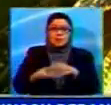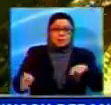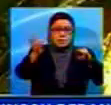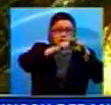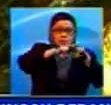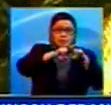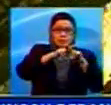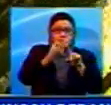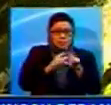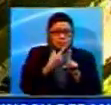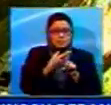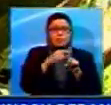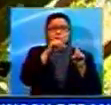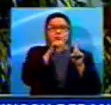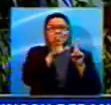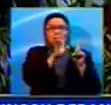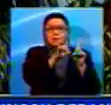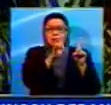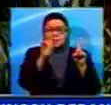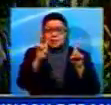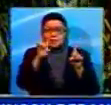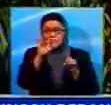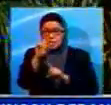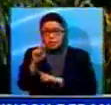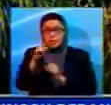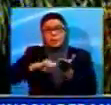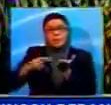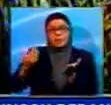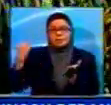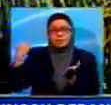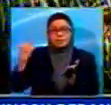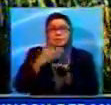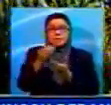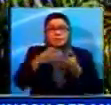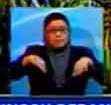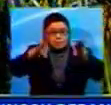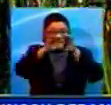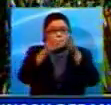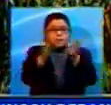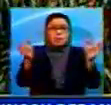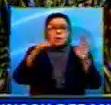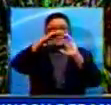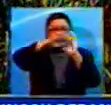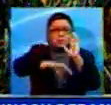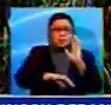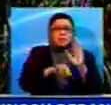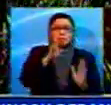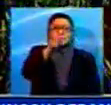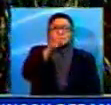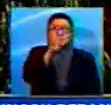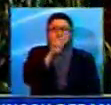daripada 117,248 lot Minggu lalu kepentingan terbuka berkurangan kepada